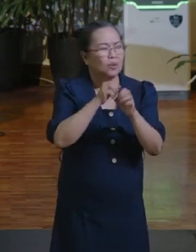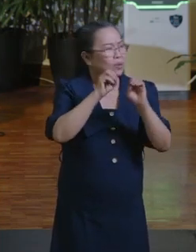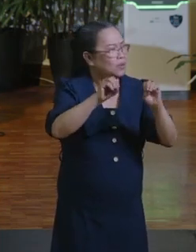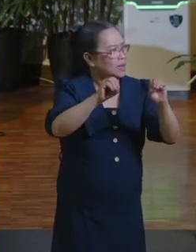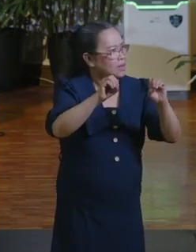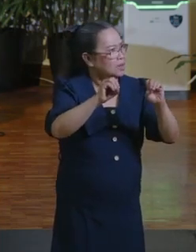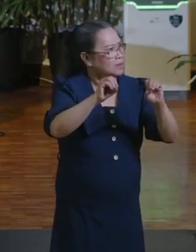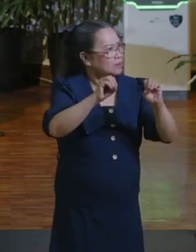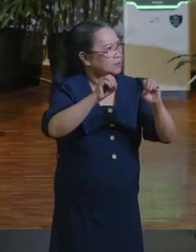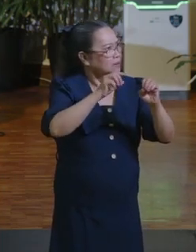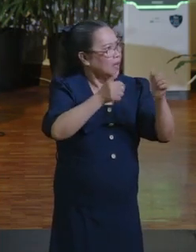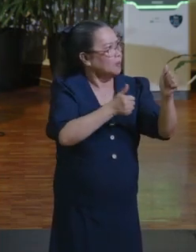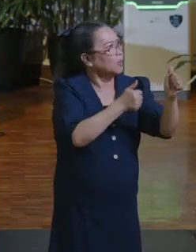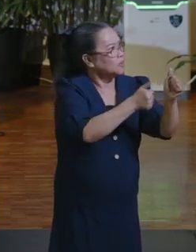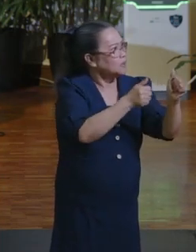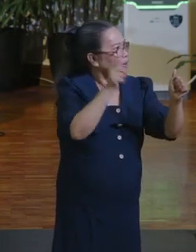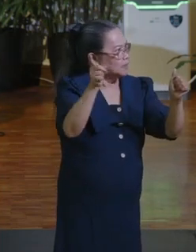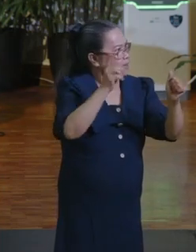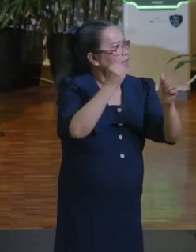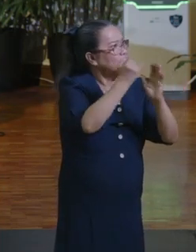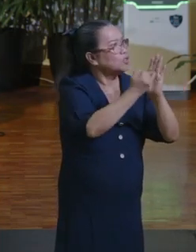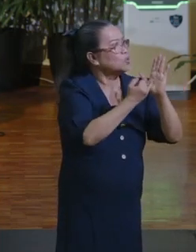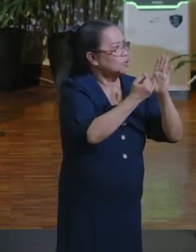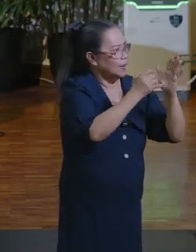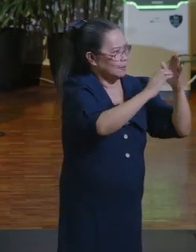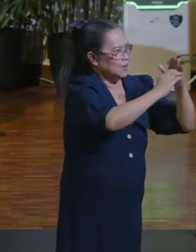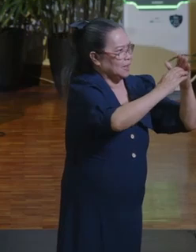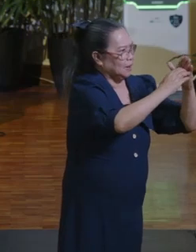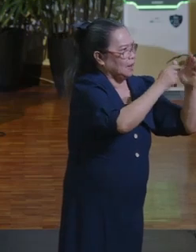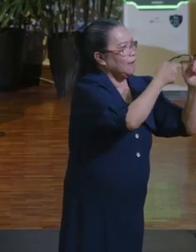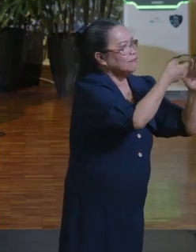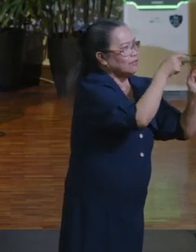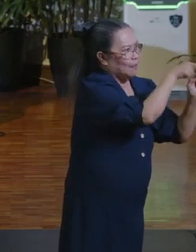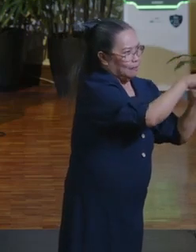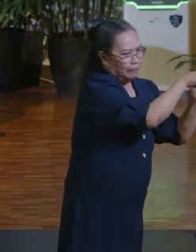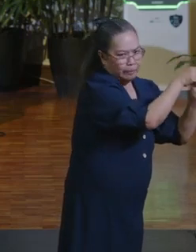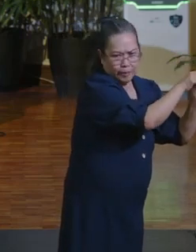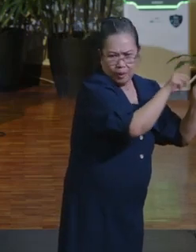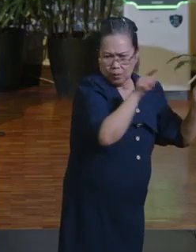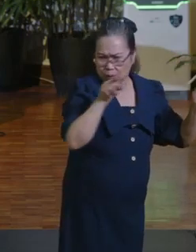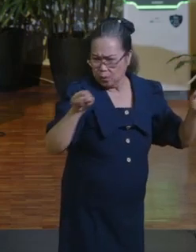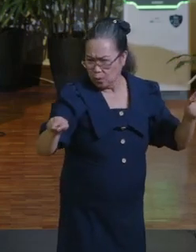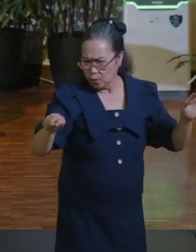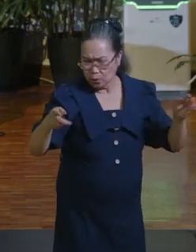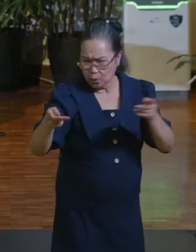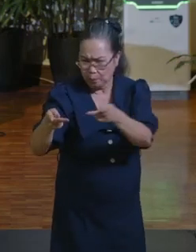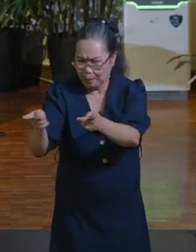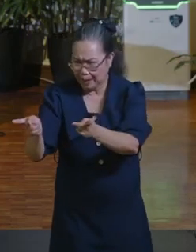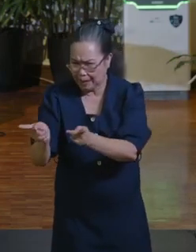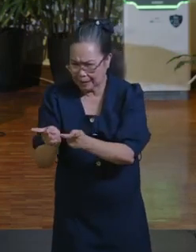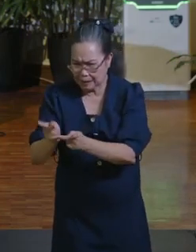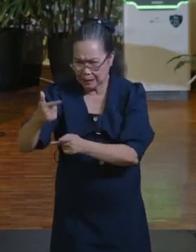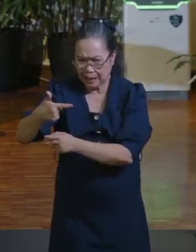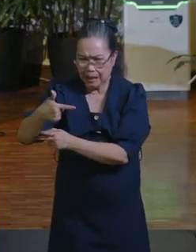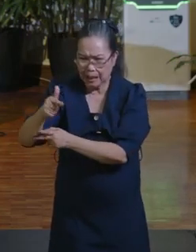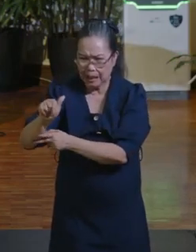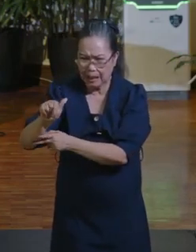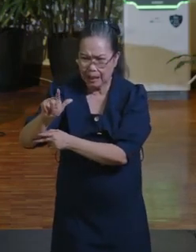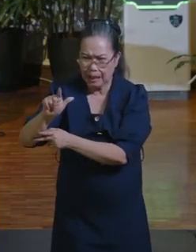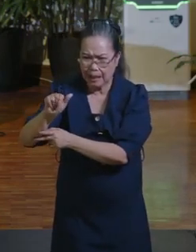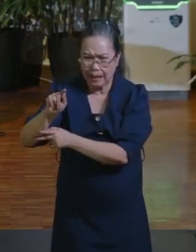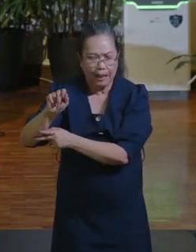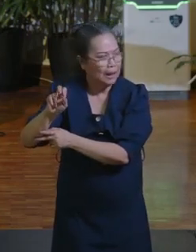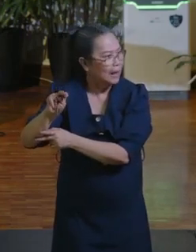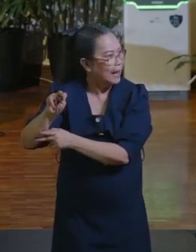tinuturo ng mga apostol sa Jerusalem. Kaya't pinatunayan ni Pablo na